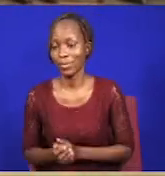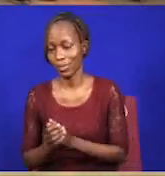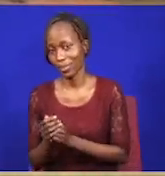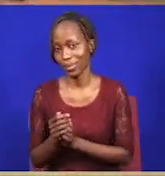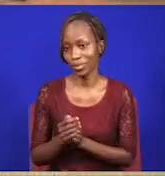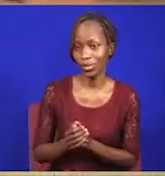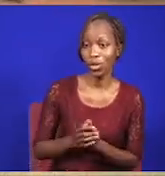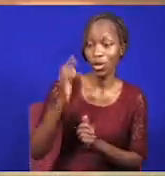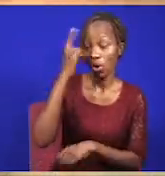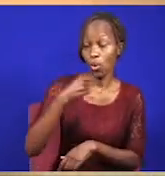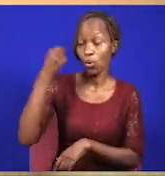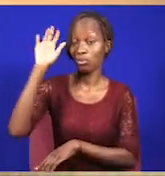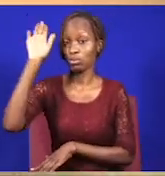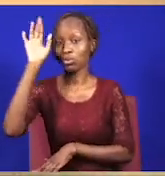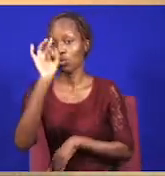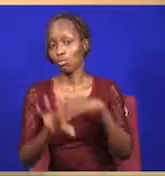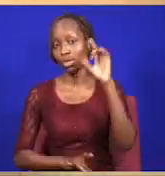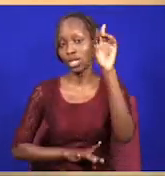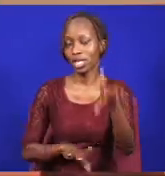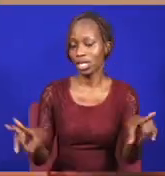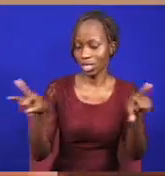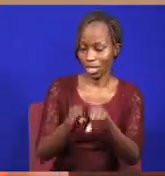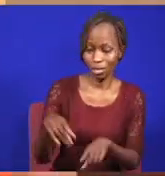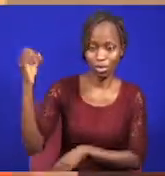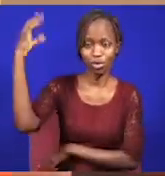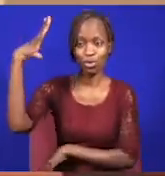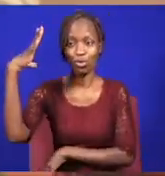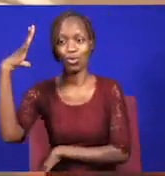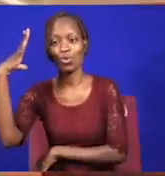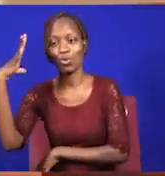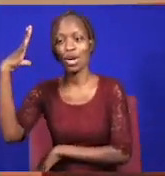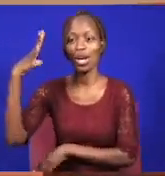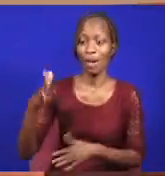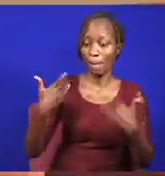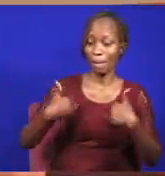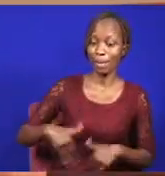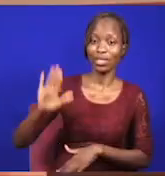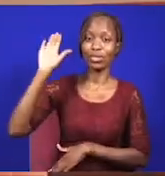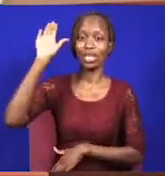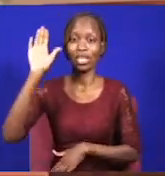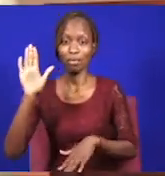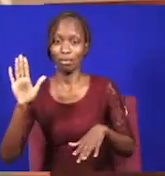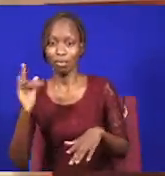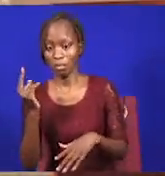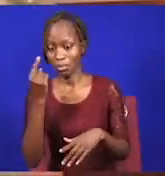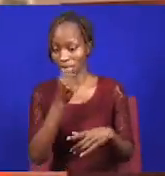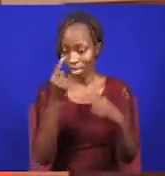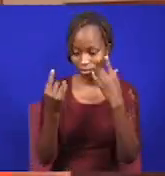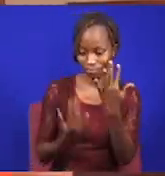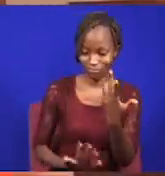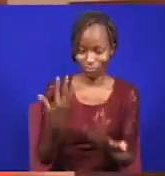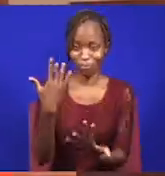Uso, uso wang'ara kama jua. Macho kama miale ya